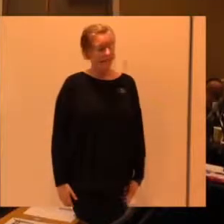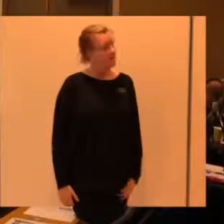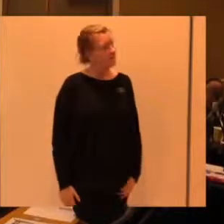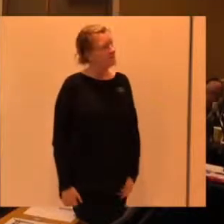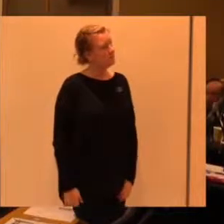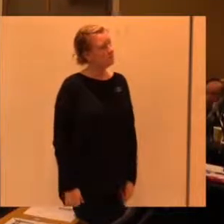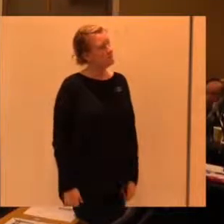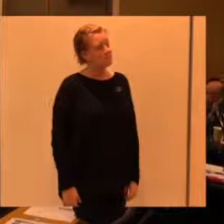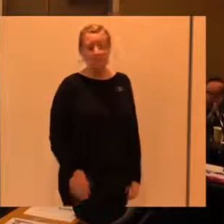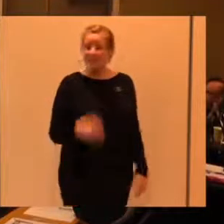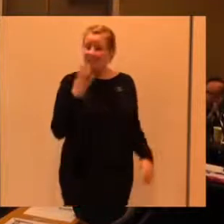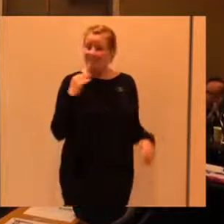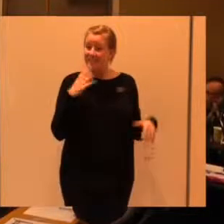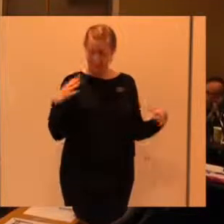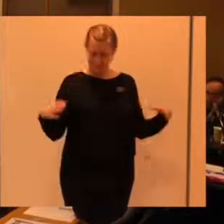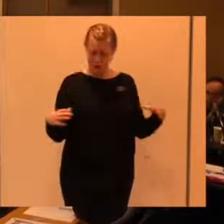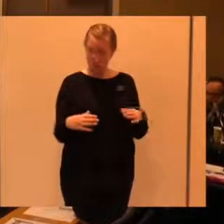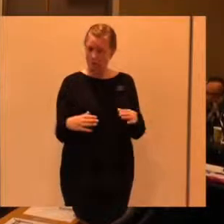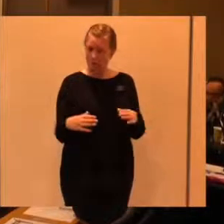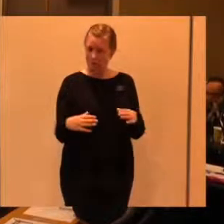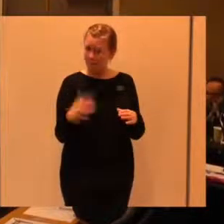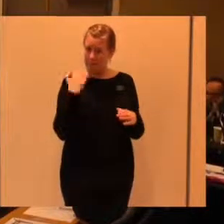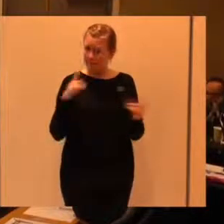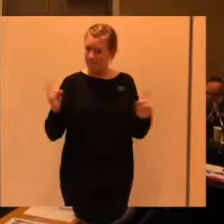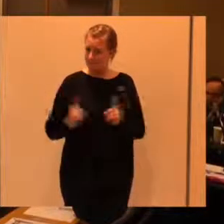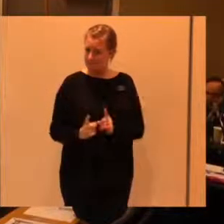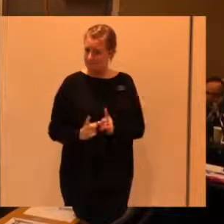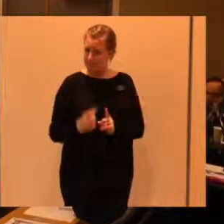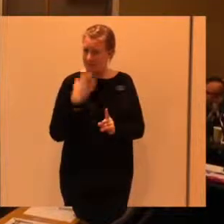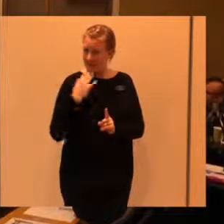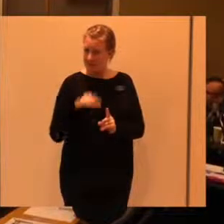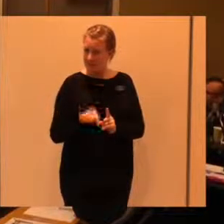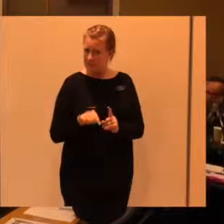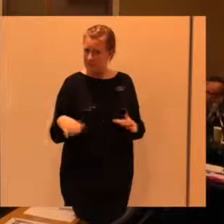laborera med. Och vilken grupp är det som vi inte får den här effekten?